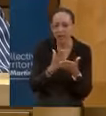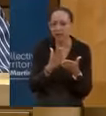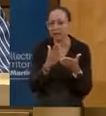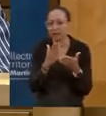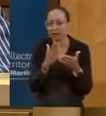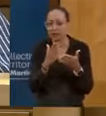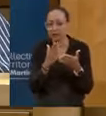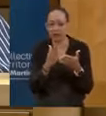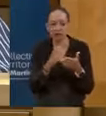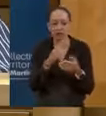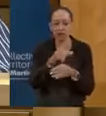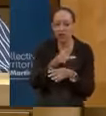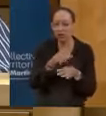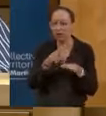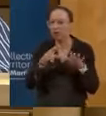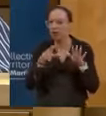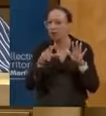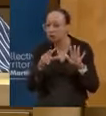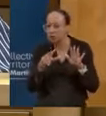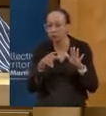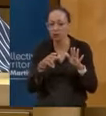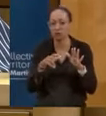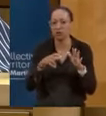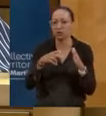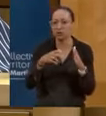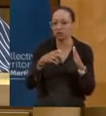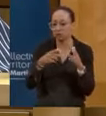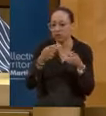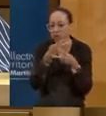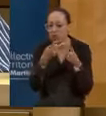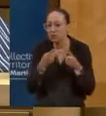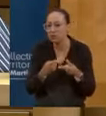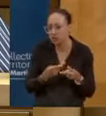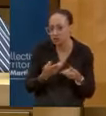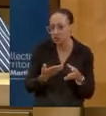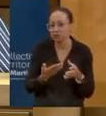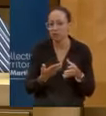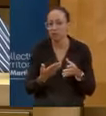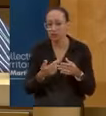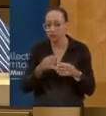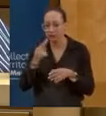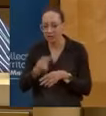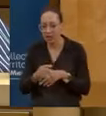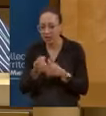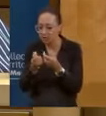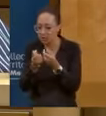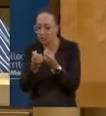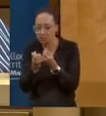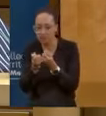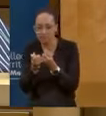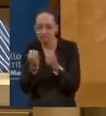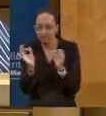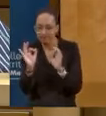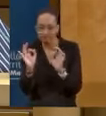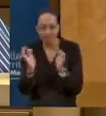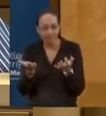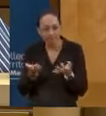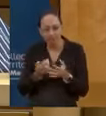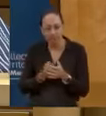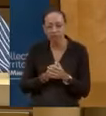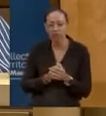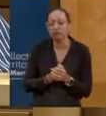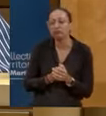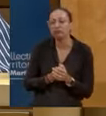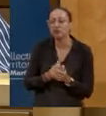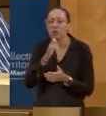encore 38 annonces, que c'est ça qui est dans la délibération, mais rien n'est chiffré. Alors, Nianti phrase créole